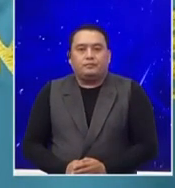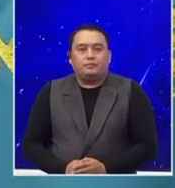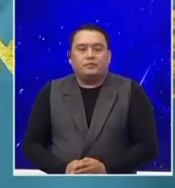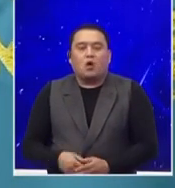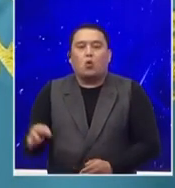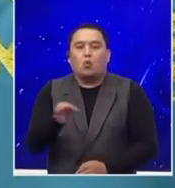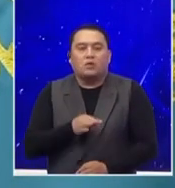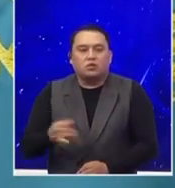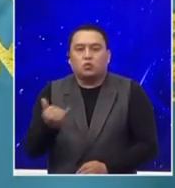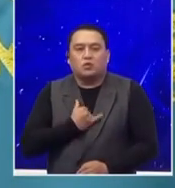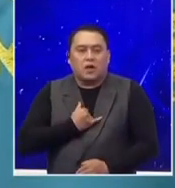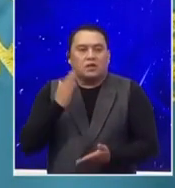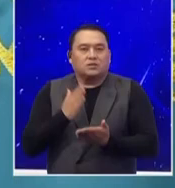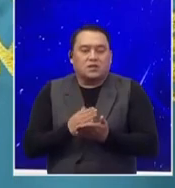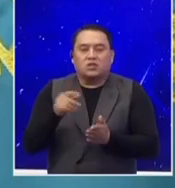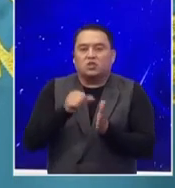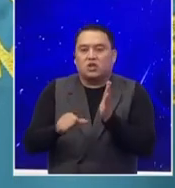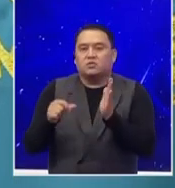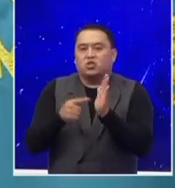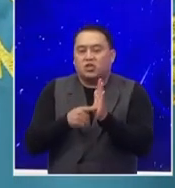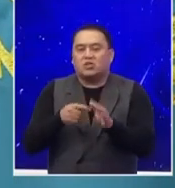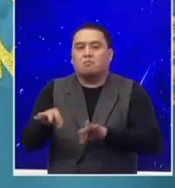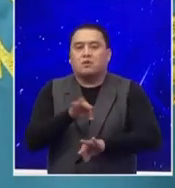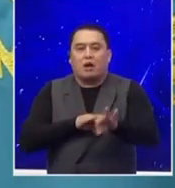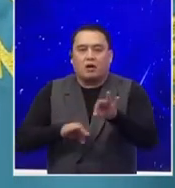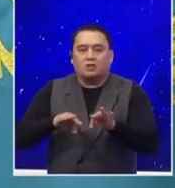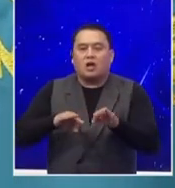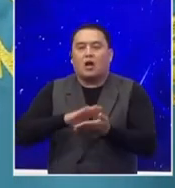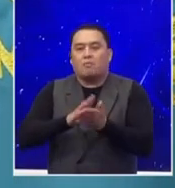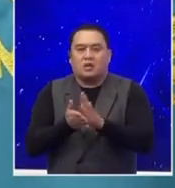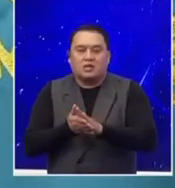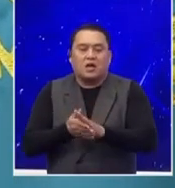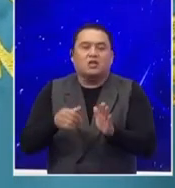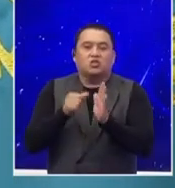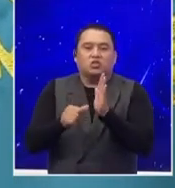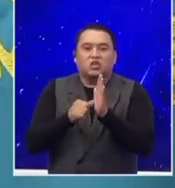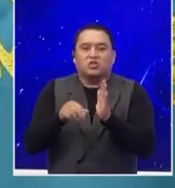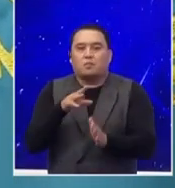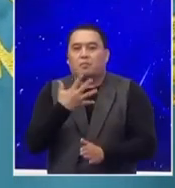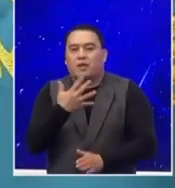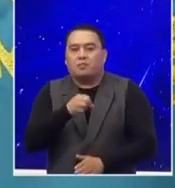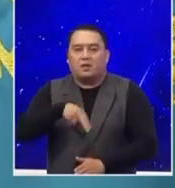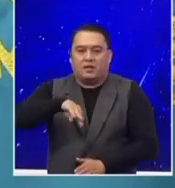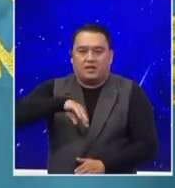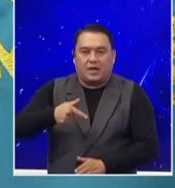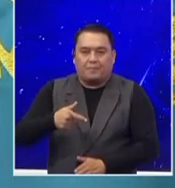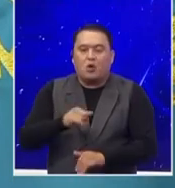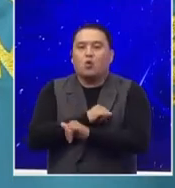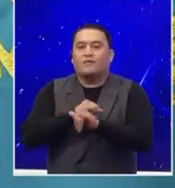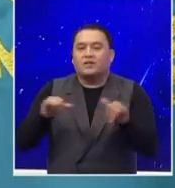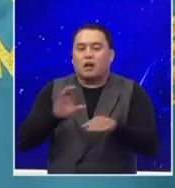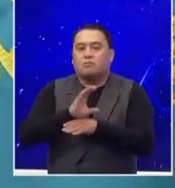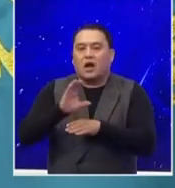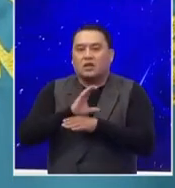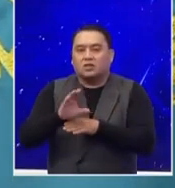В области сформирован пул 76 инвестиционных проектов в сфере АПК на общую сумму свыше 65 миллиардов тенге. Для увеличения